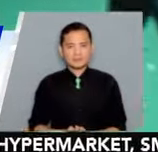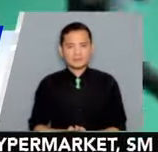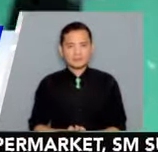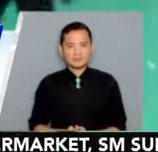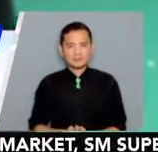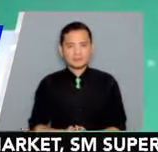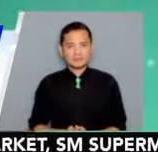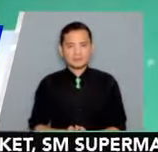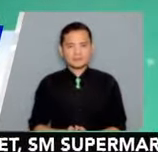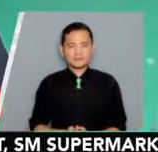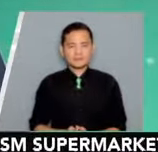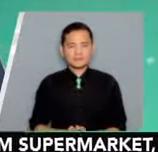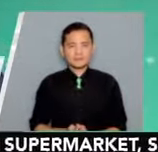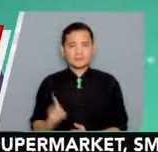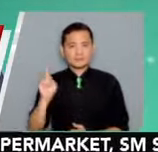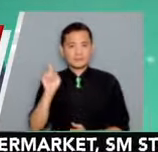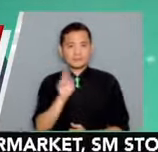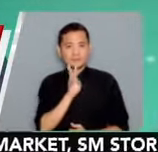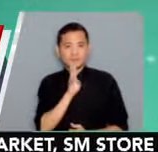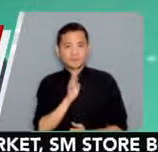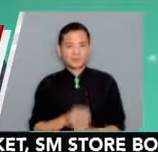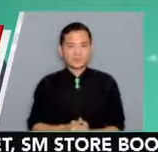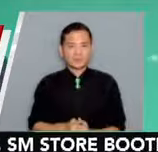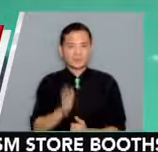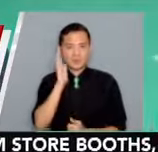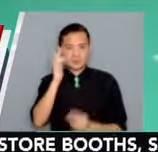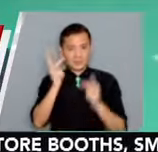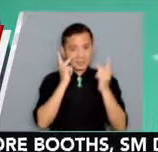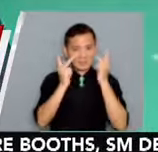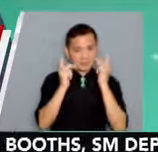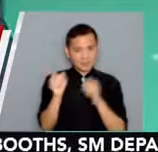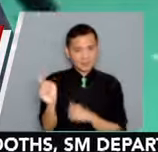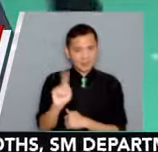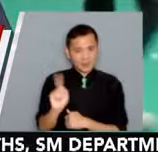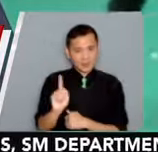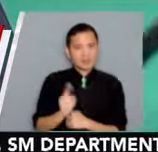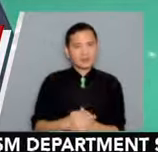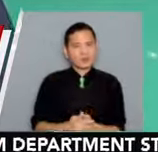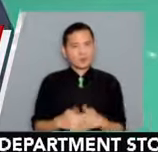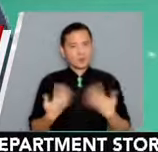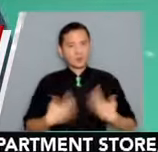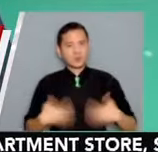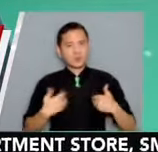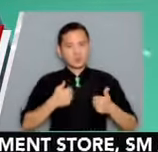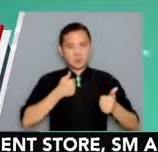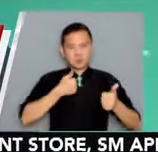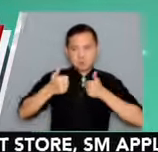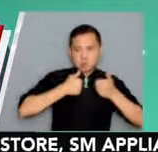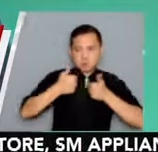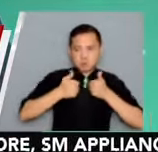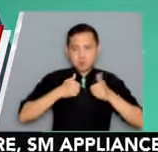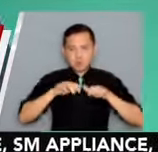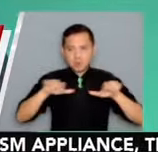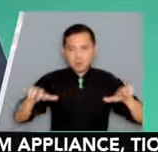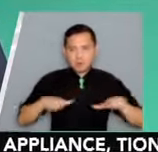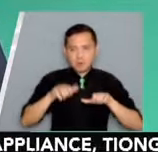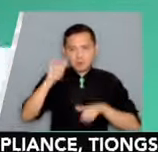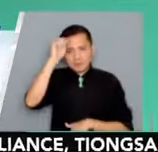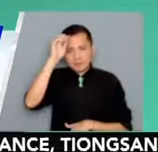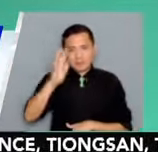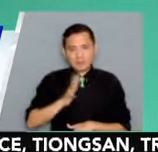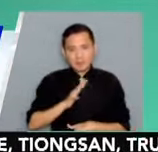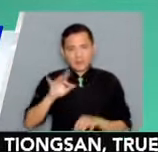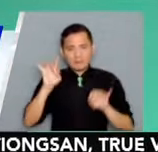We're going to witness here the return to the court, the return to action of our men's volleyball,